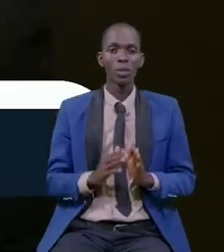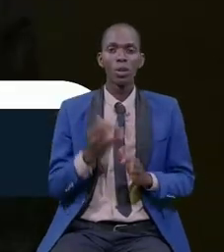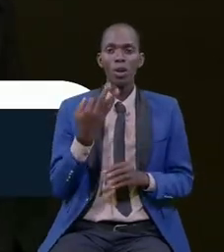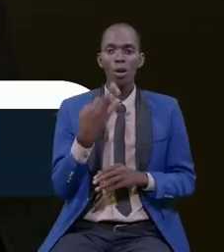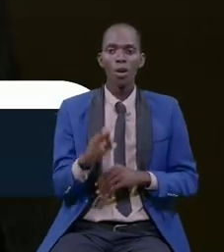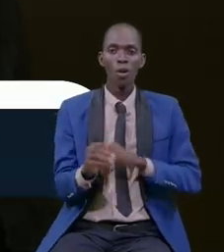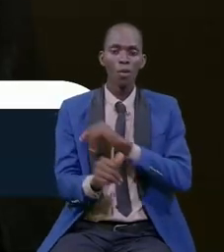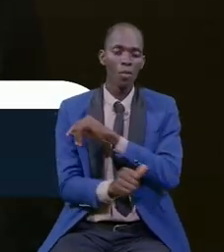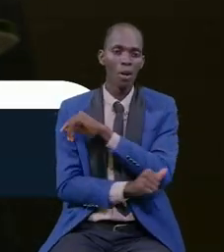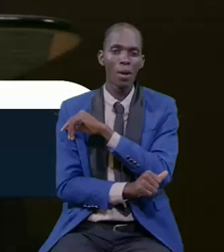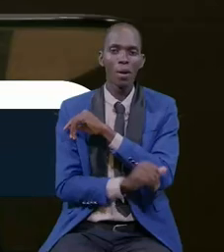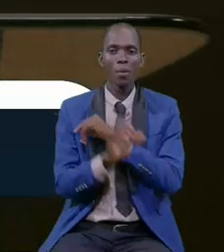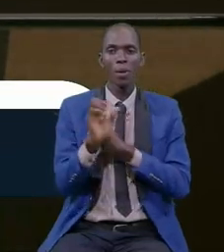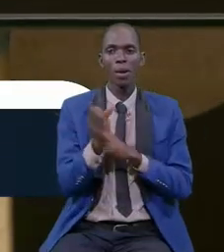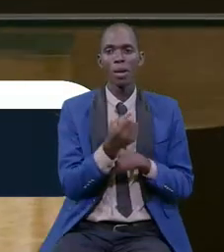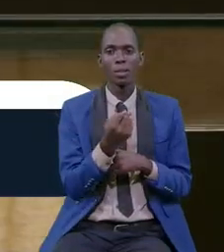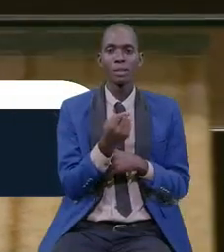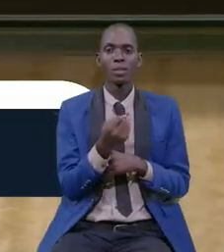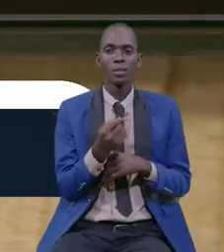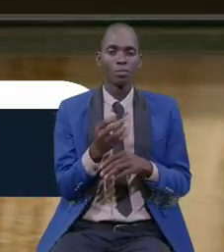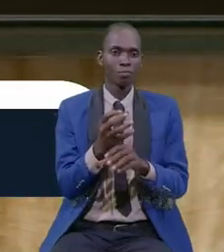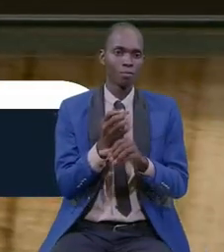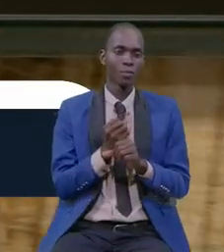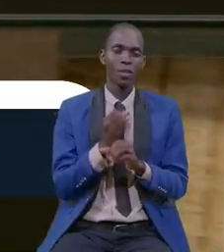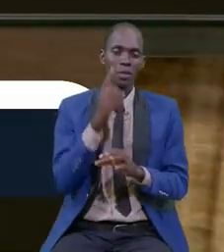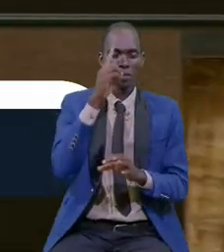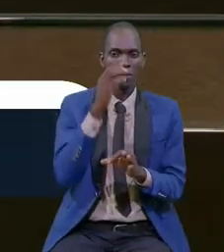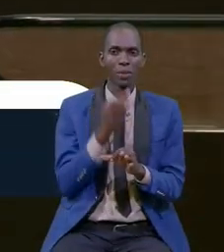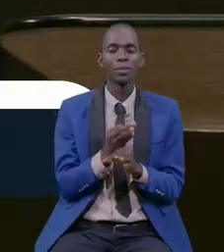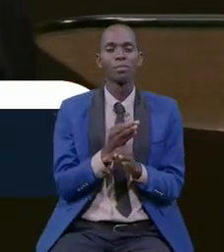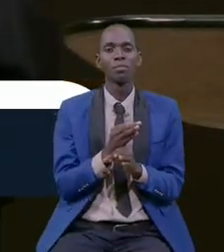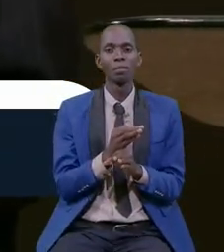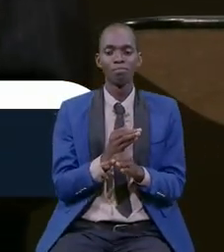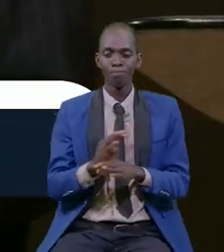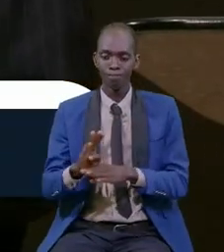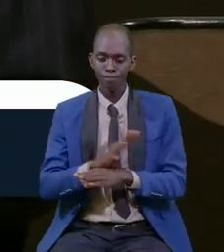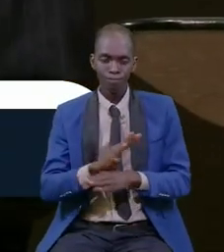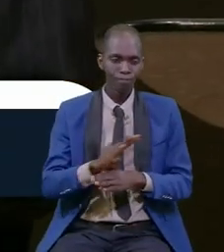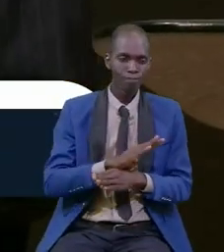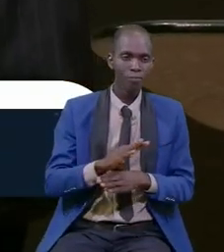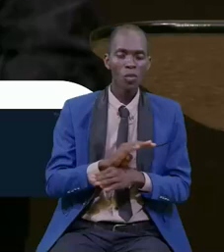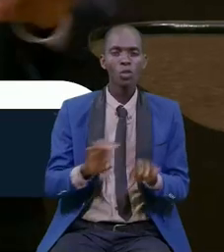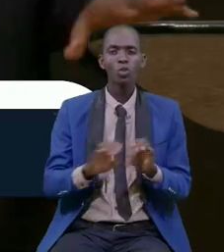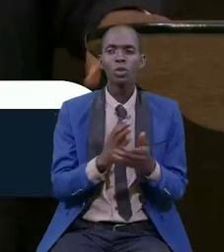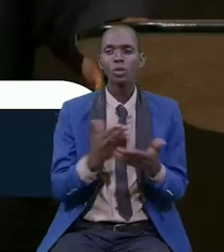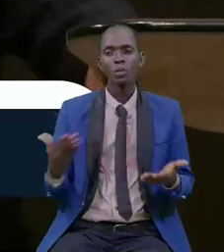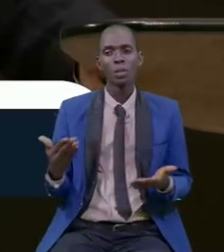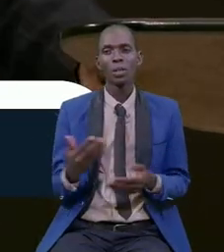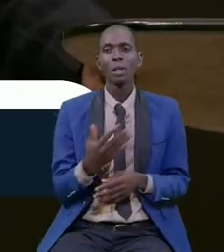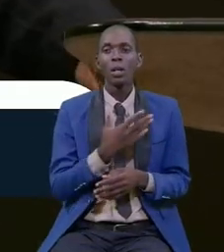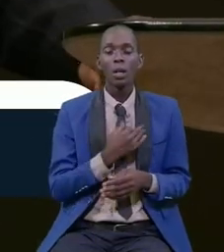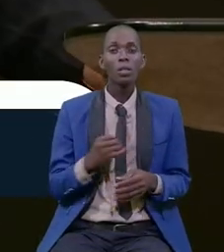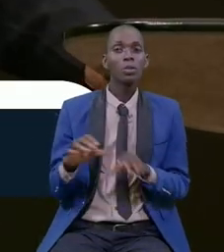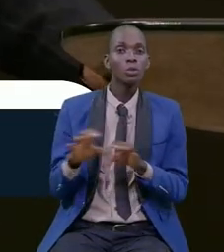foi occupante d'Abraham la foi occupante la foi qui fait quelque chose la